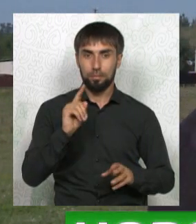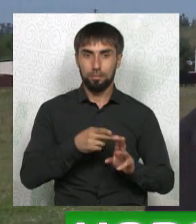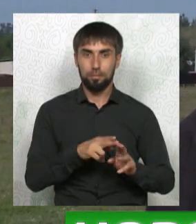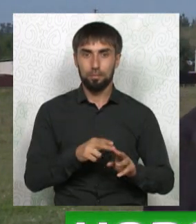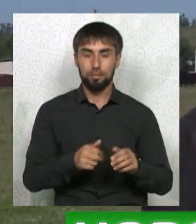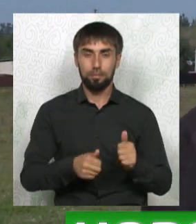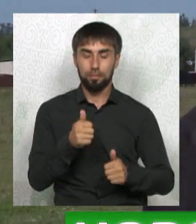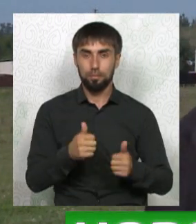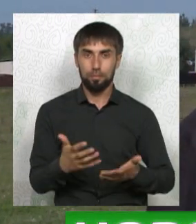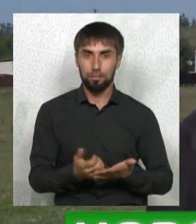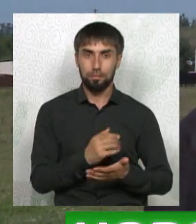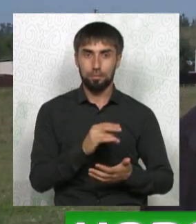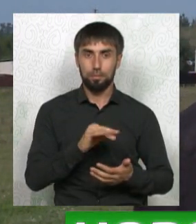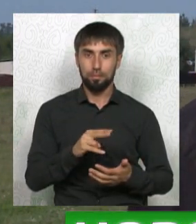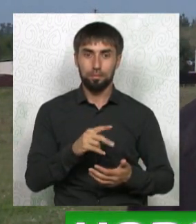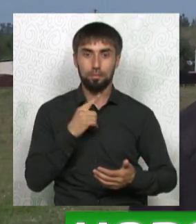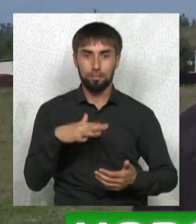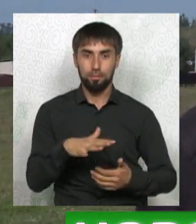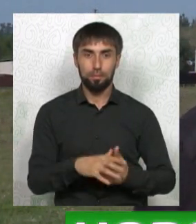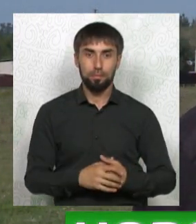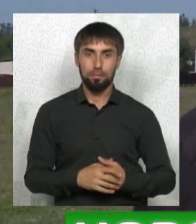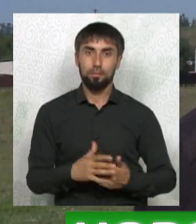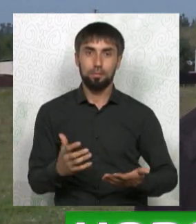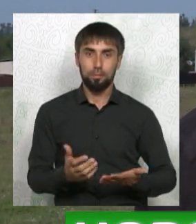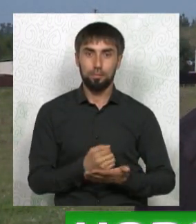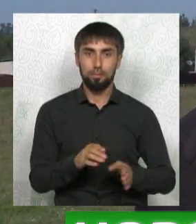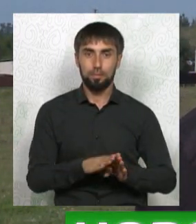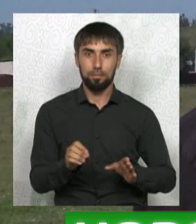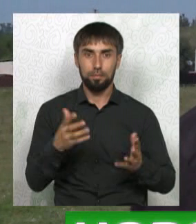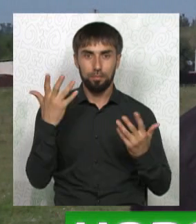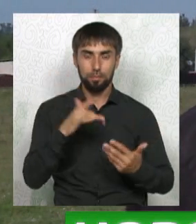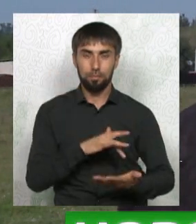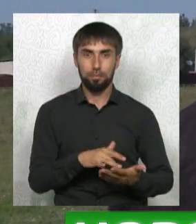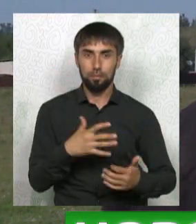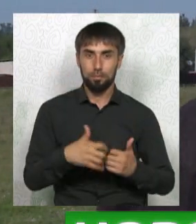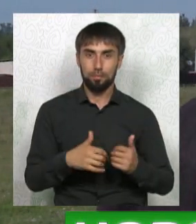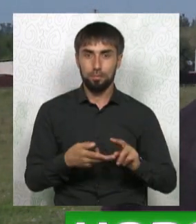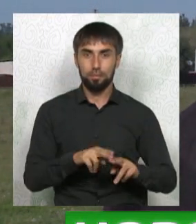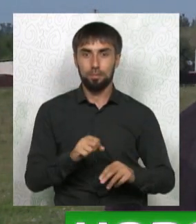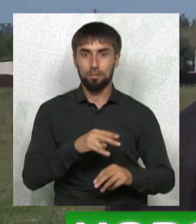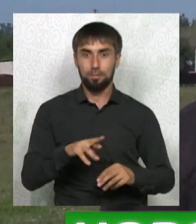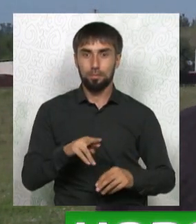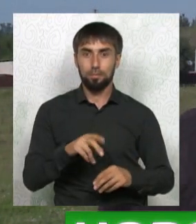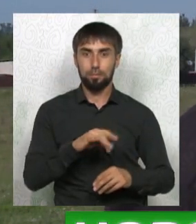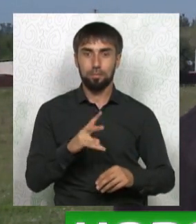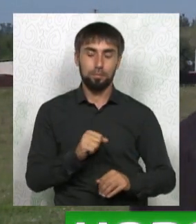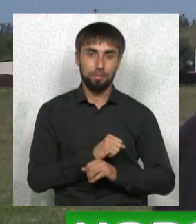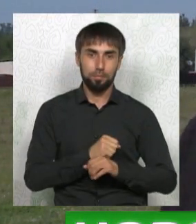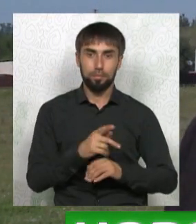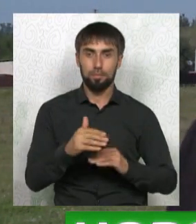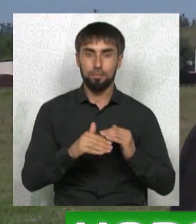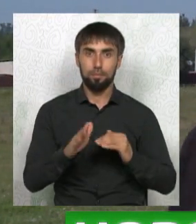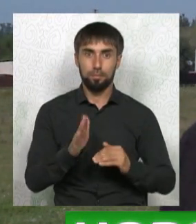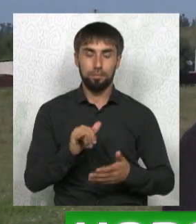конкурс онлайн-голосования, было по всей России. Выиграли тоже комфортная городская среда, это аллея, зона отдыха. Прямо по этой территории она и